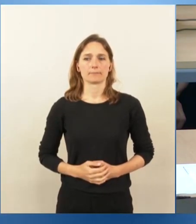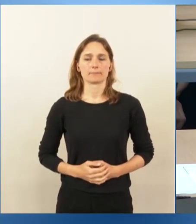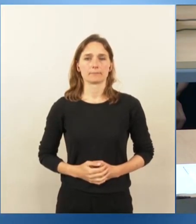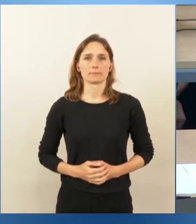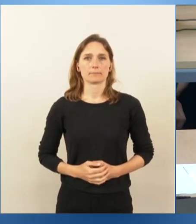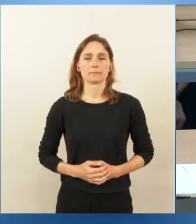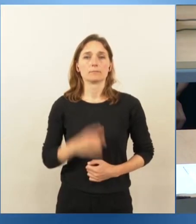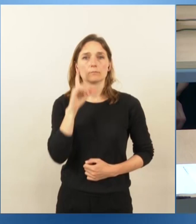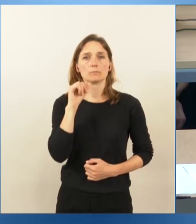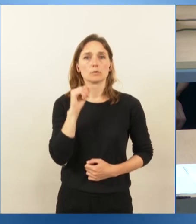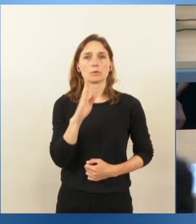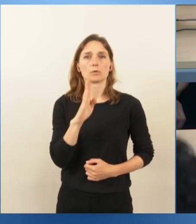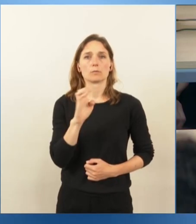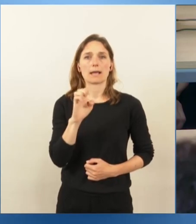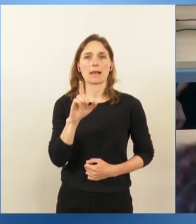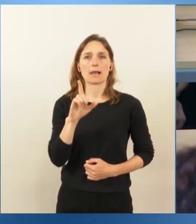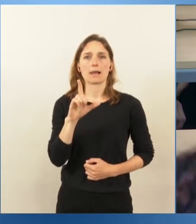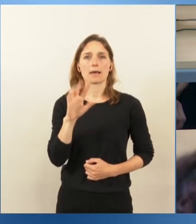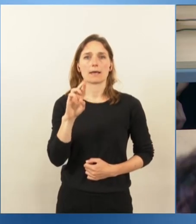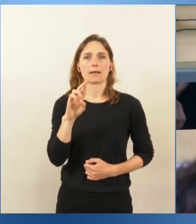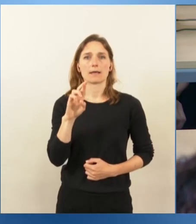Luis beltrane Lopez